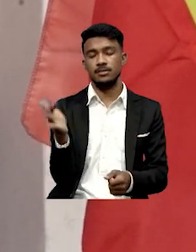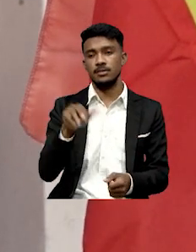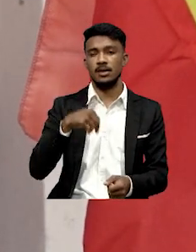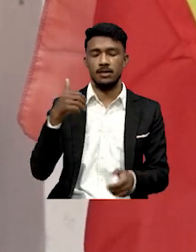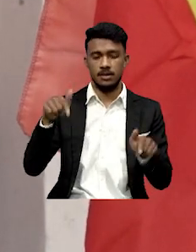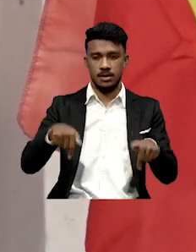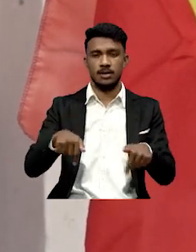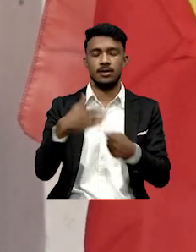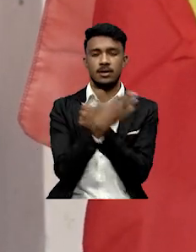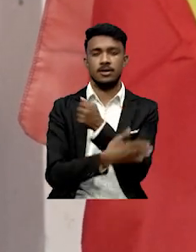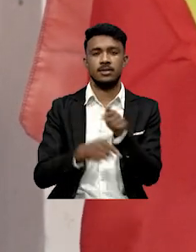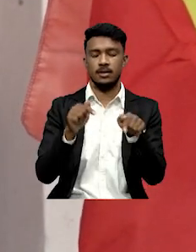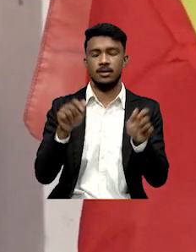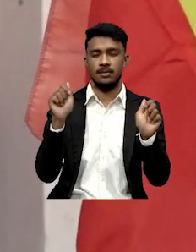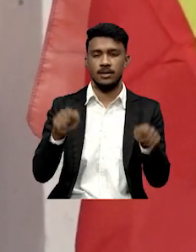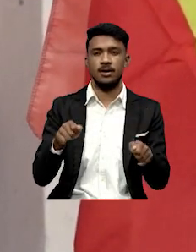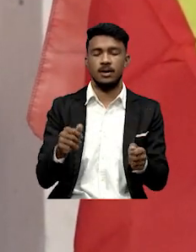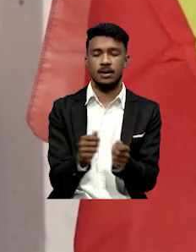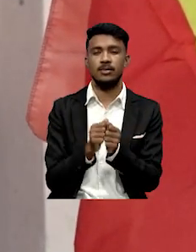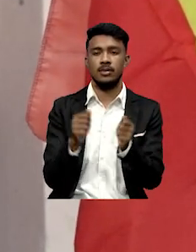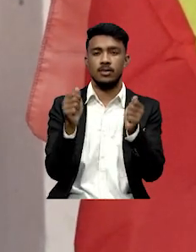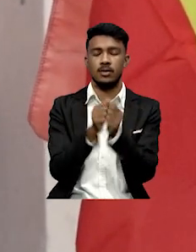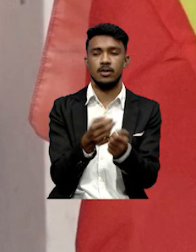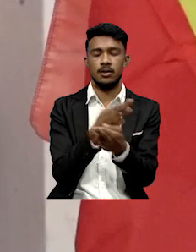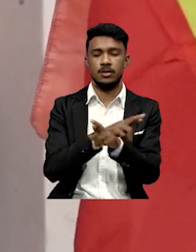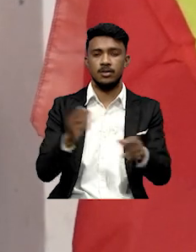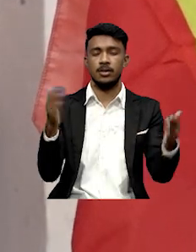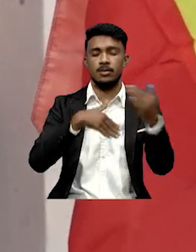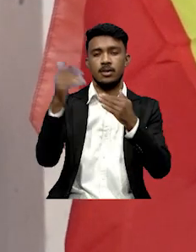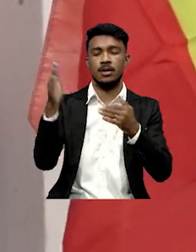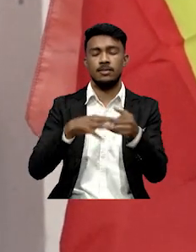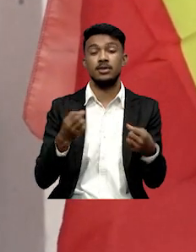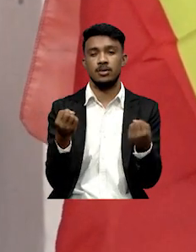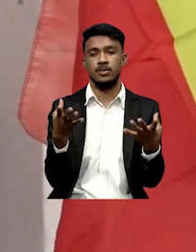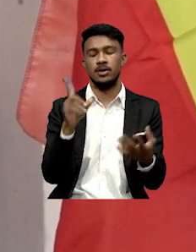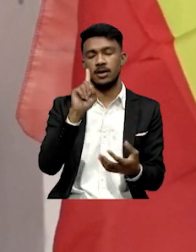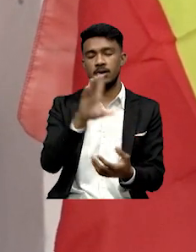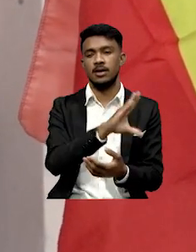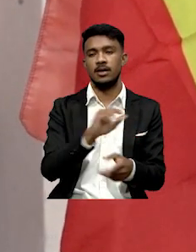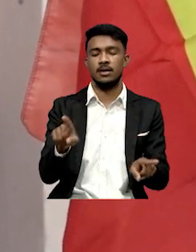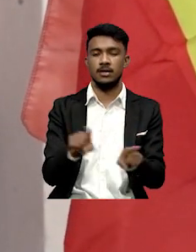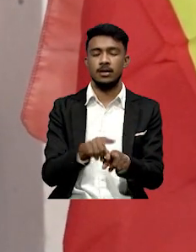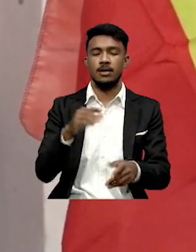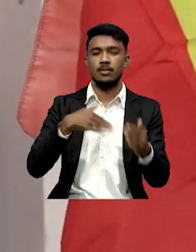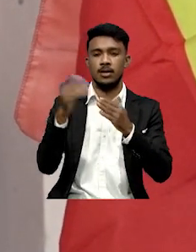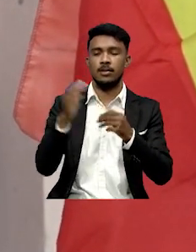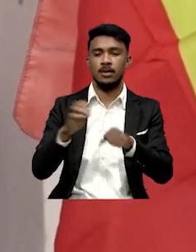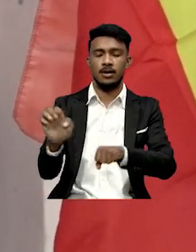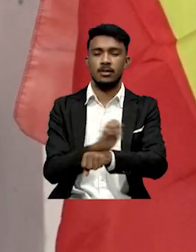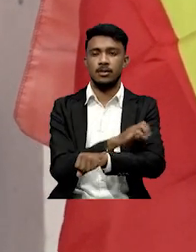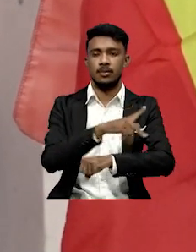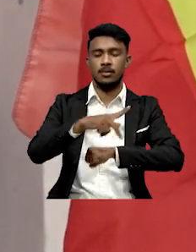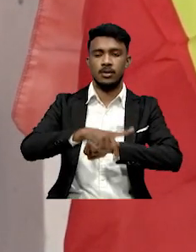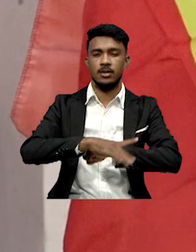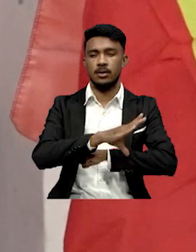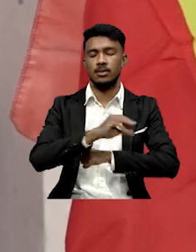ira ne, atu vela mundu fo solusan ba problema solukida, problema sosial, ekonomiku, politiku,